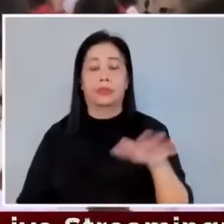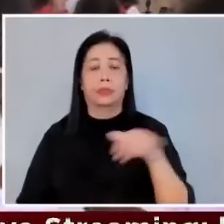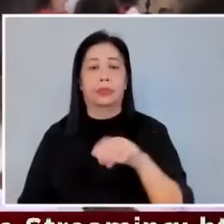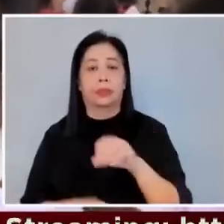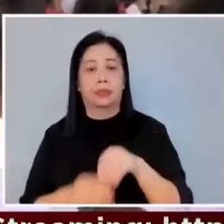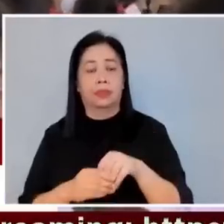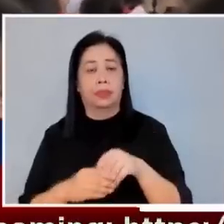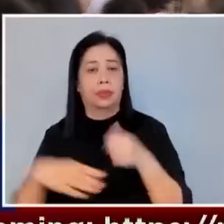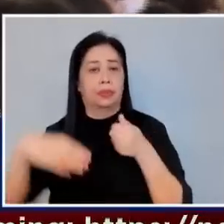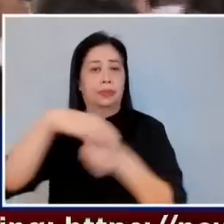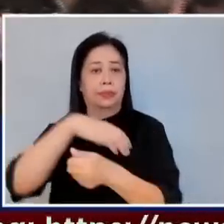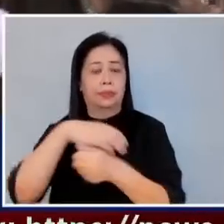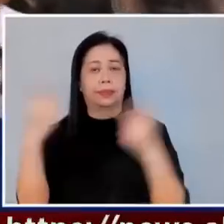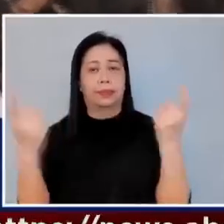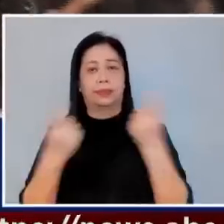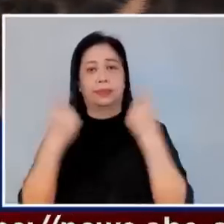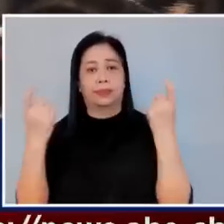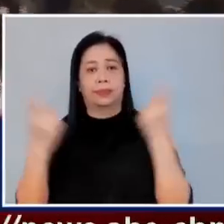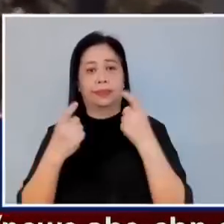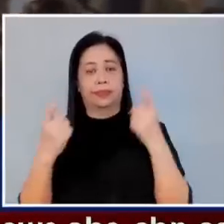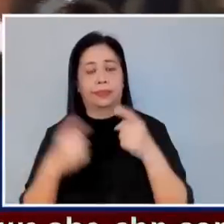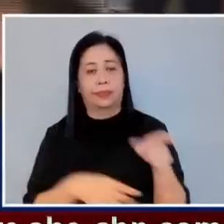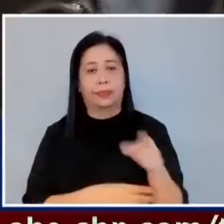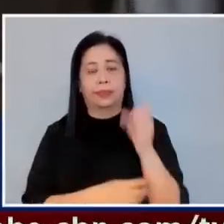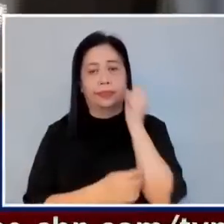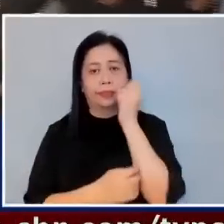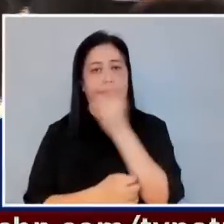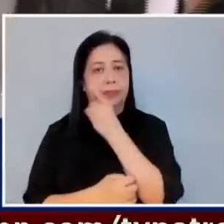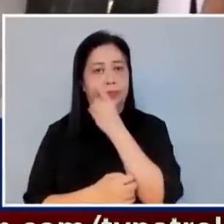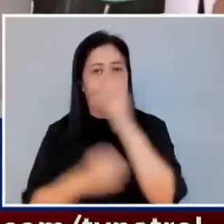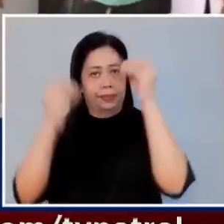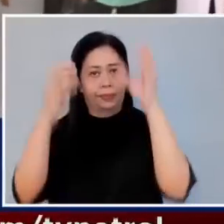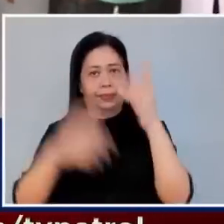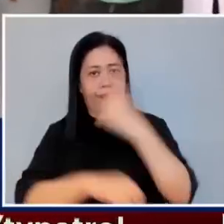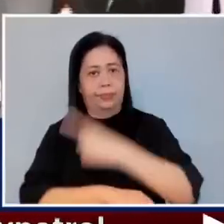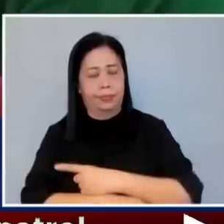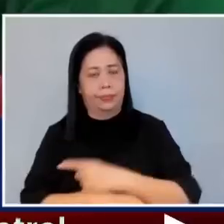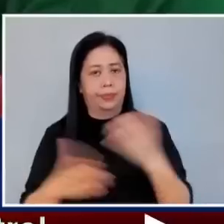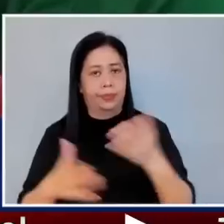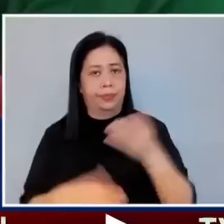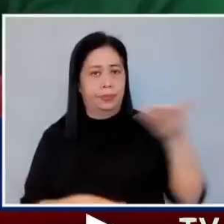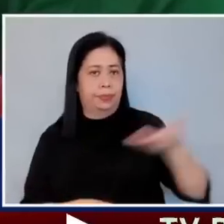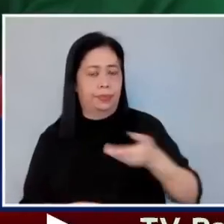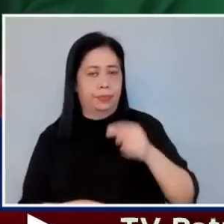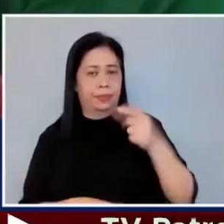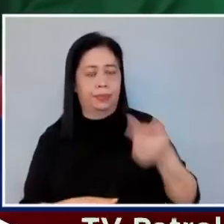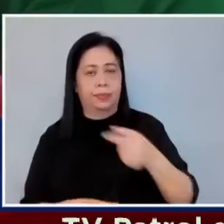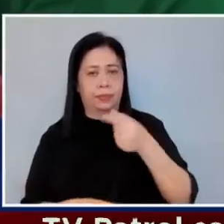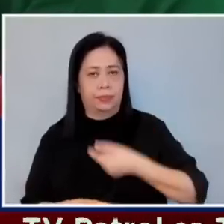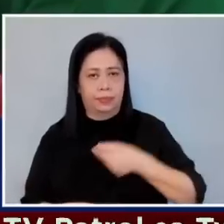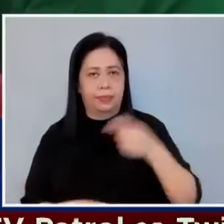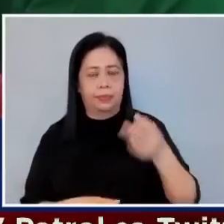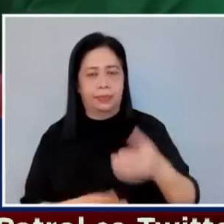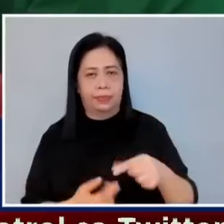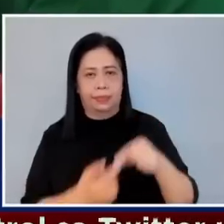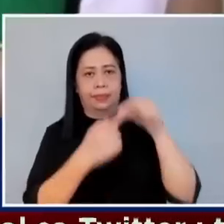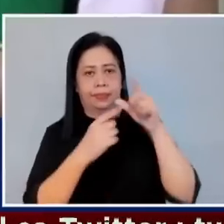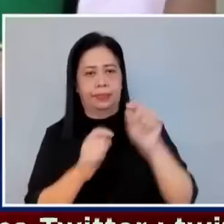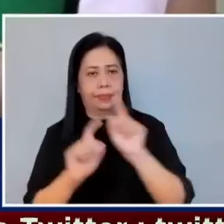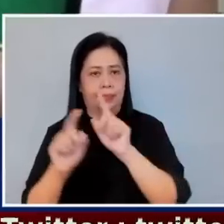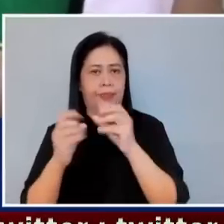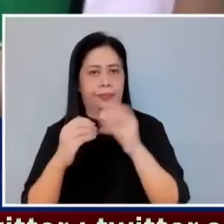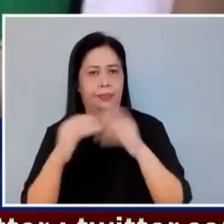Abra naman, ipinagdiwang ni Secretary Duterte ang Teacher's Day, kung saan panauhing pandangal siya sa programa na dinaluhan ng